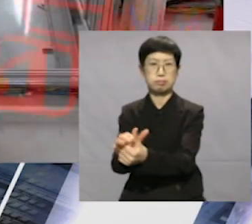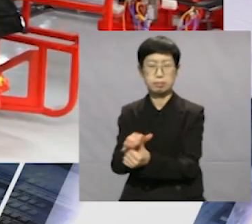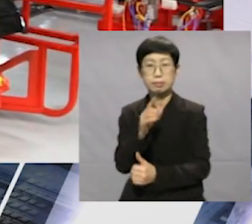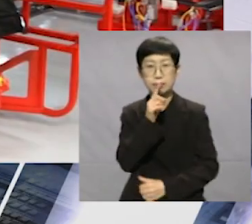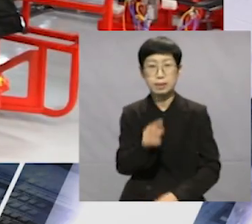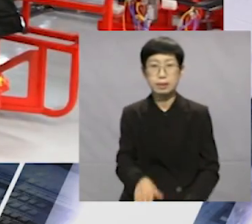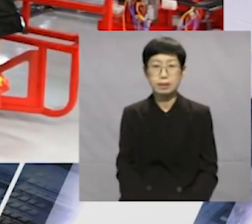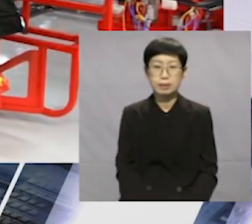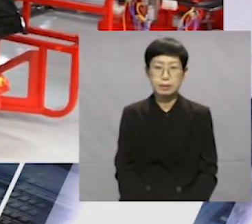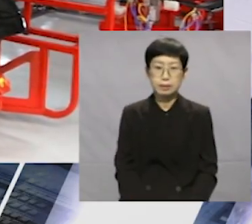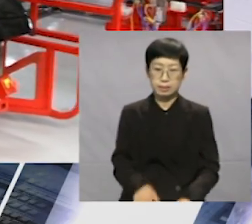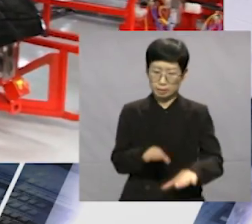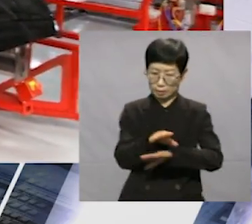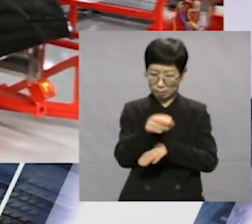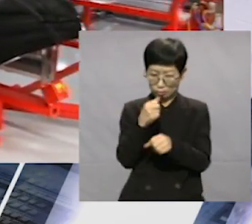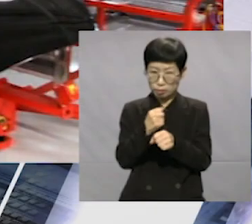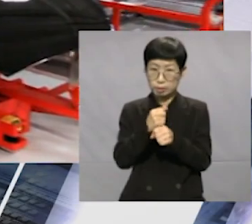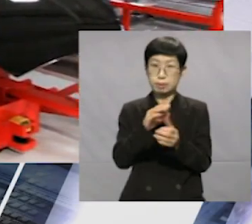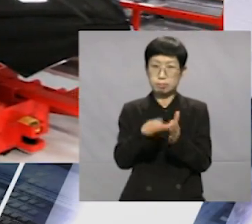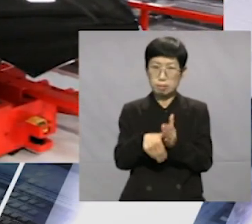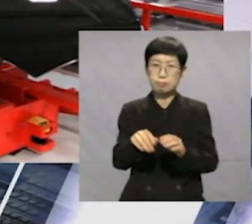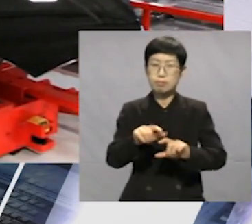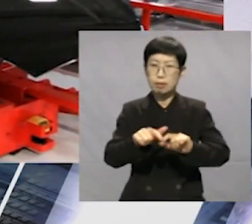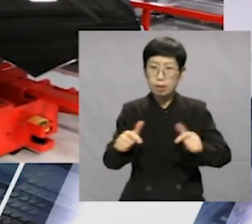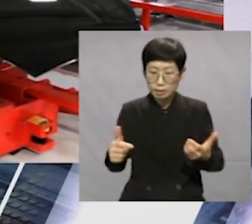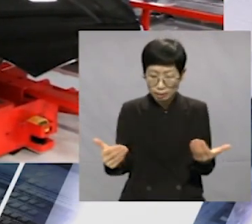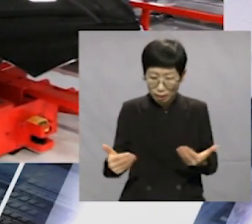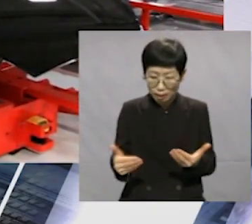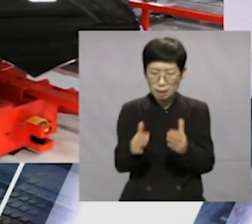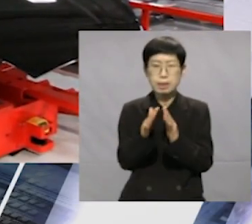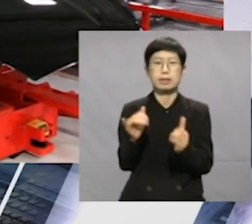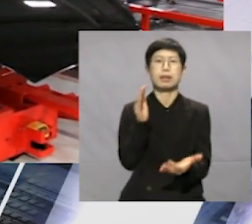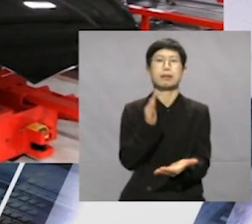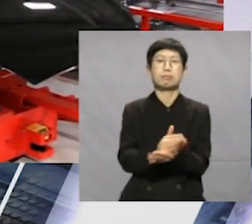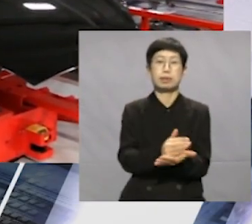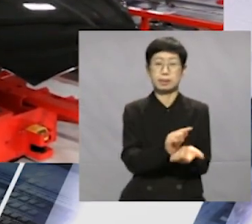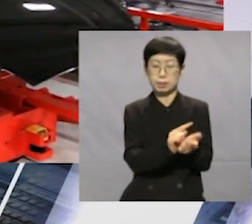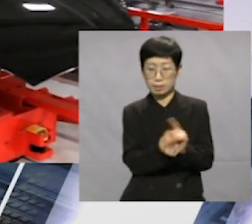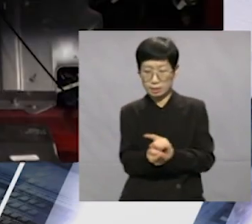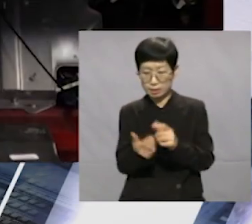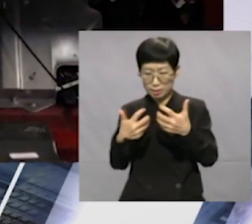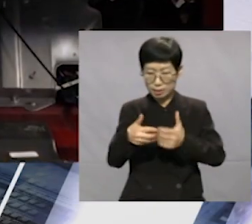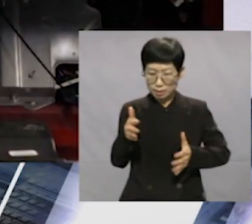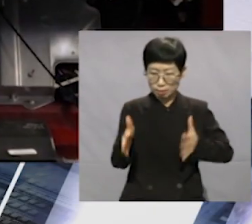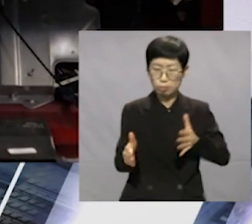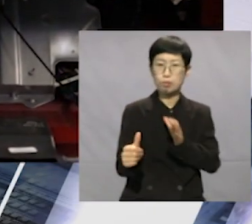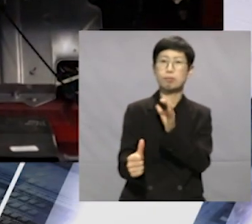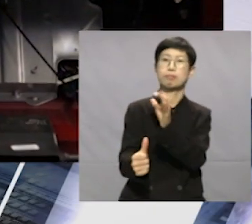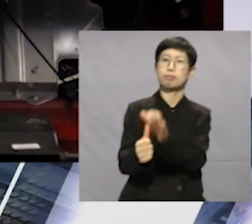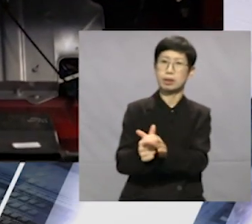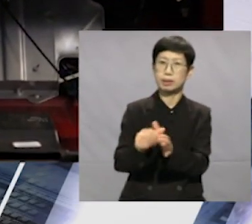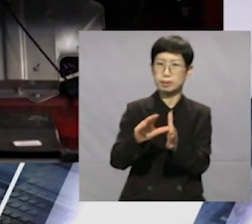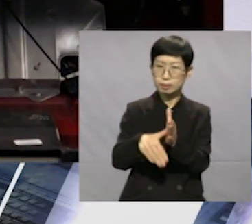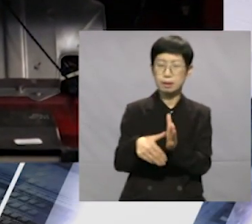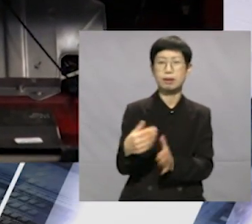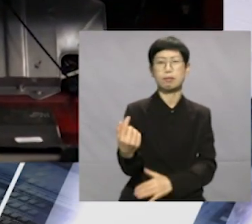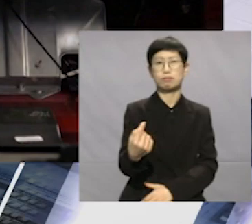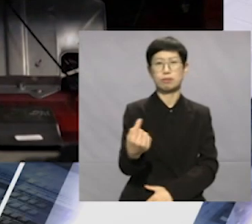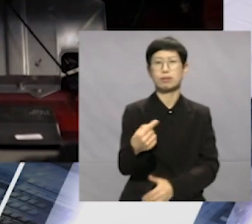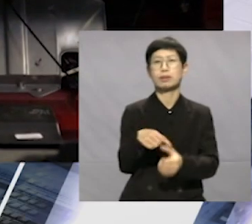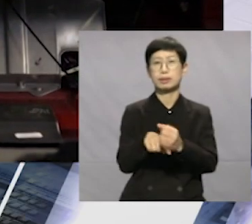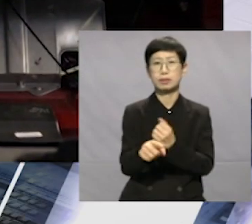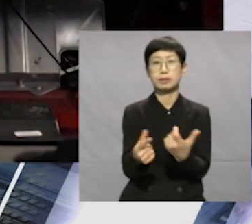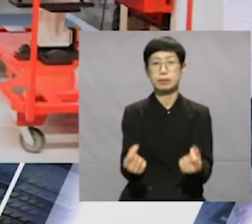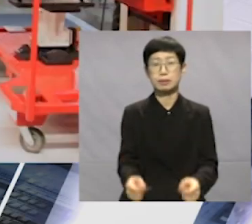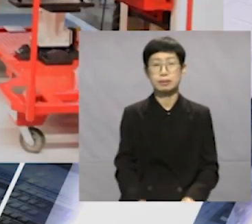만든다거나 ESS를 만드는 것들 전부 다가 인간이 아닌 이제 로봇이 할 시대가 머지 않았다 이렇게도 얘기할 수가